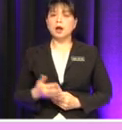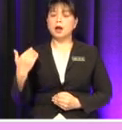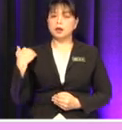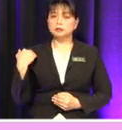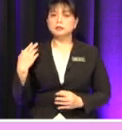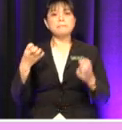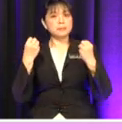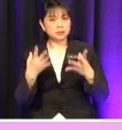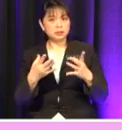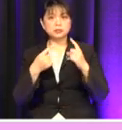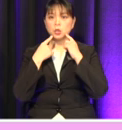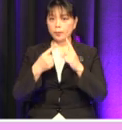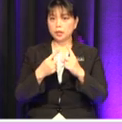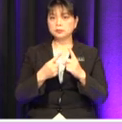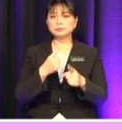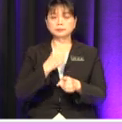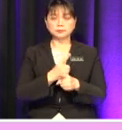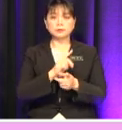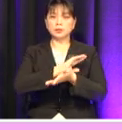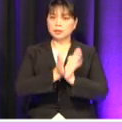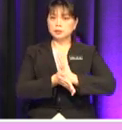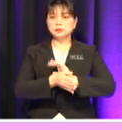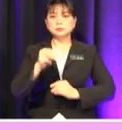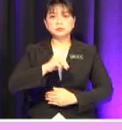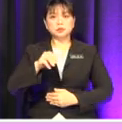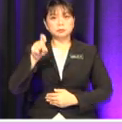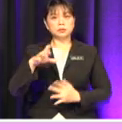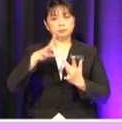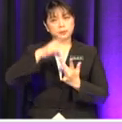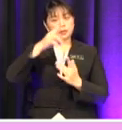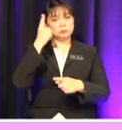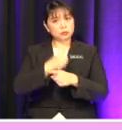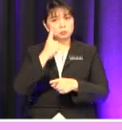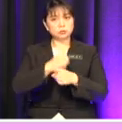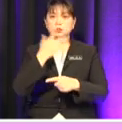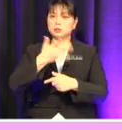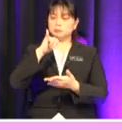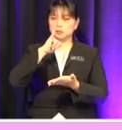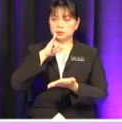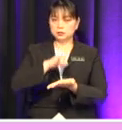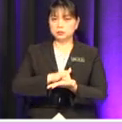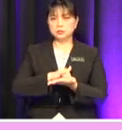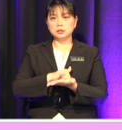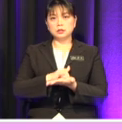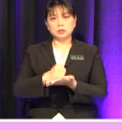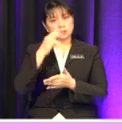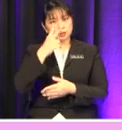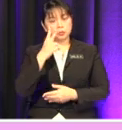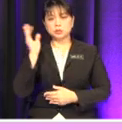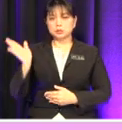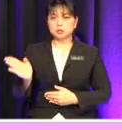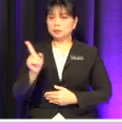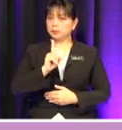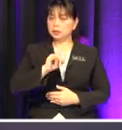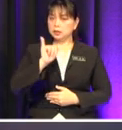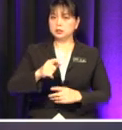jawaban jadi calon peluh pilih betul-betul dulu kemudian potong kemudian tengok ke sini mana